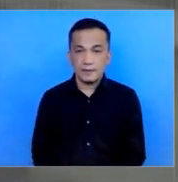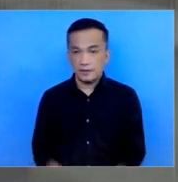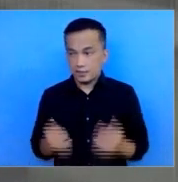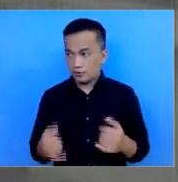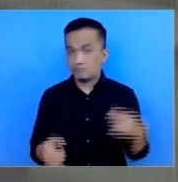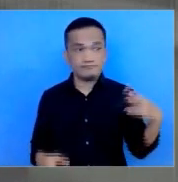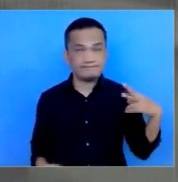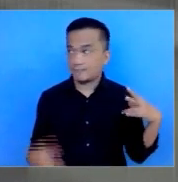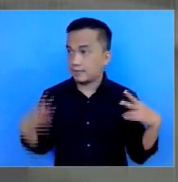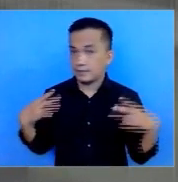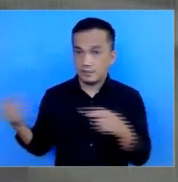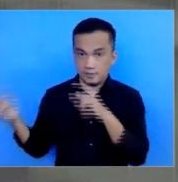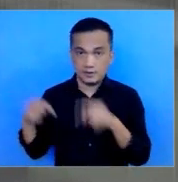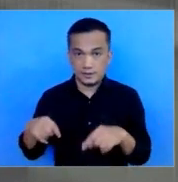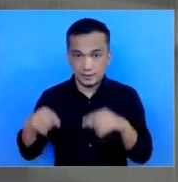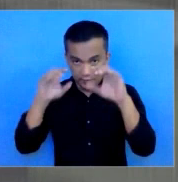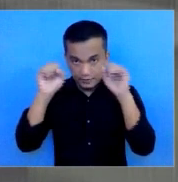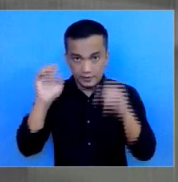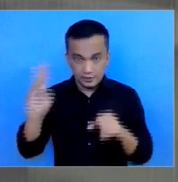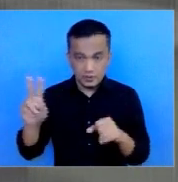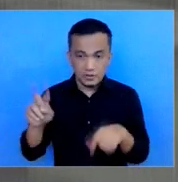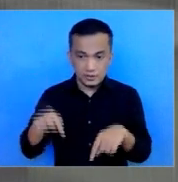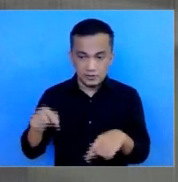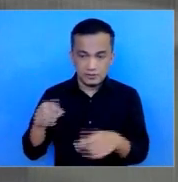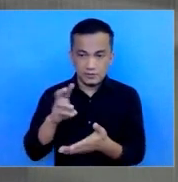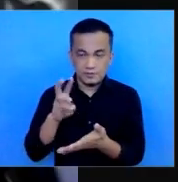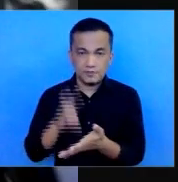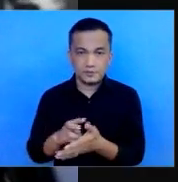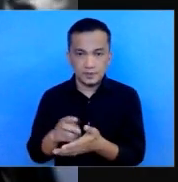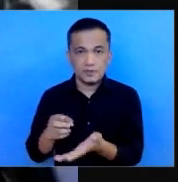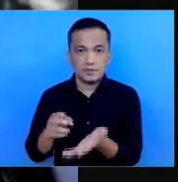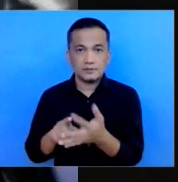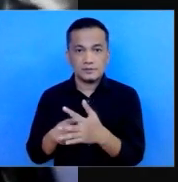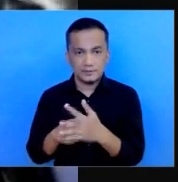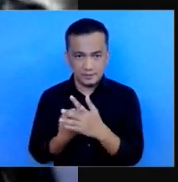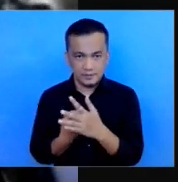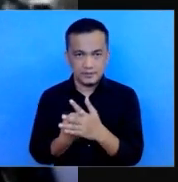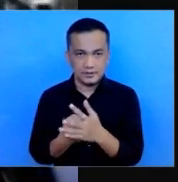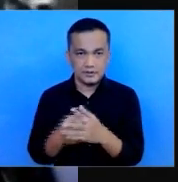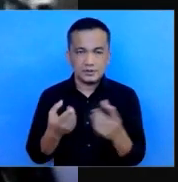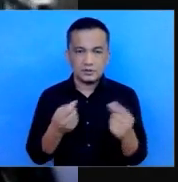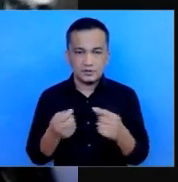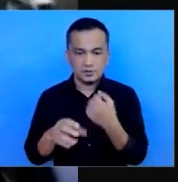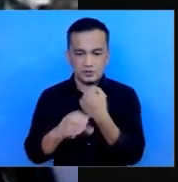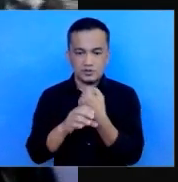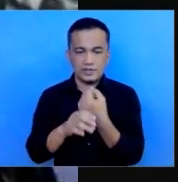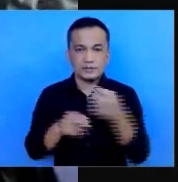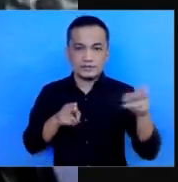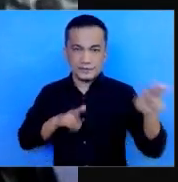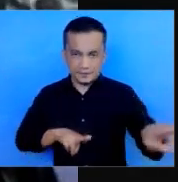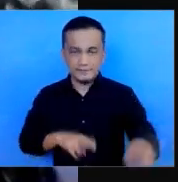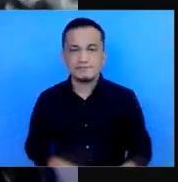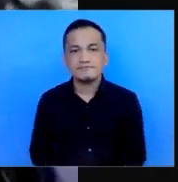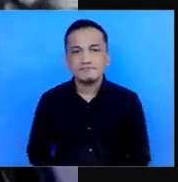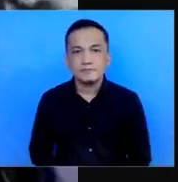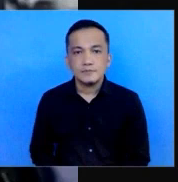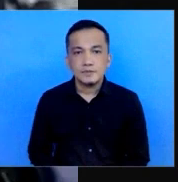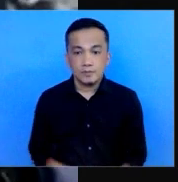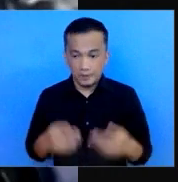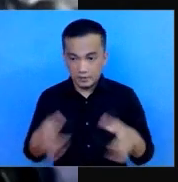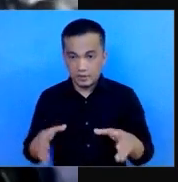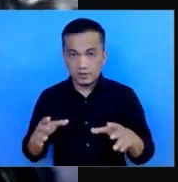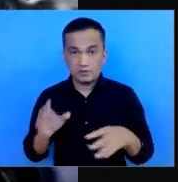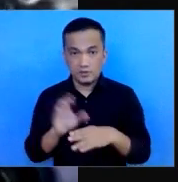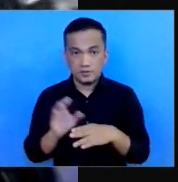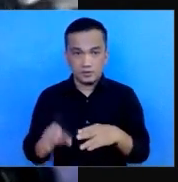natin ang pagdating ni Pangulong Bongbong Marcos dito sa lugar para magsimula na nga yung gagawing contract signing. At oras na matapos yung kabuuang North to